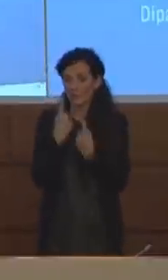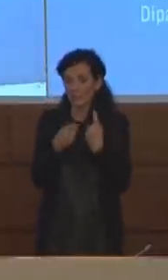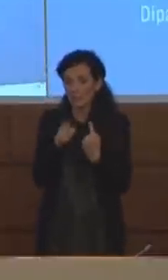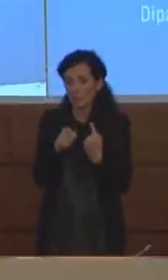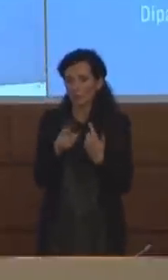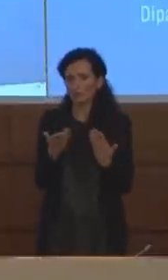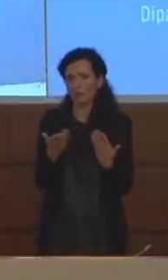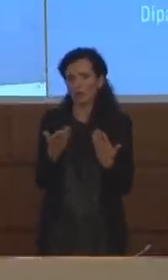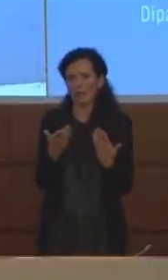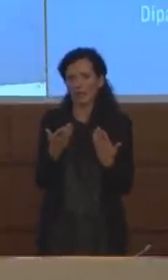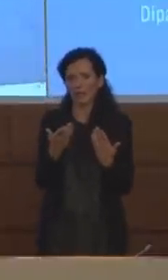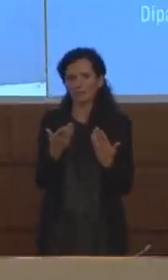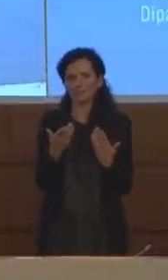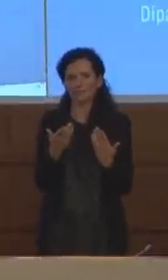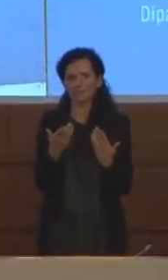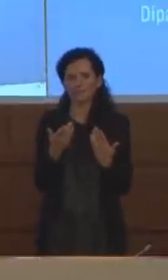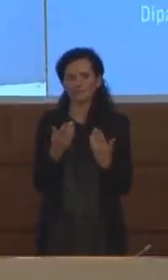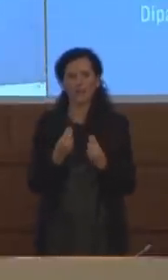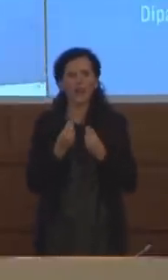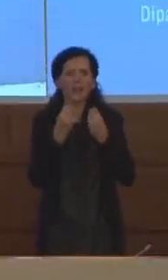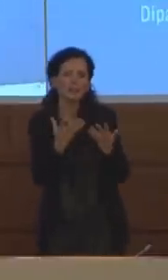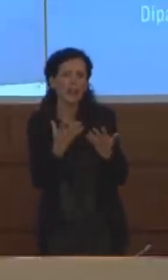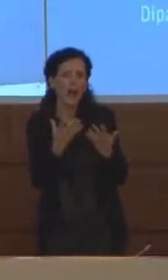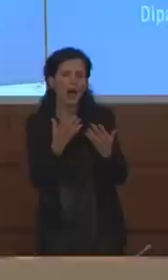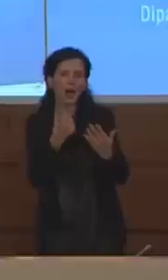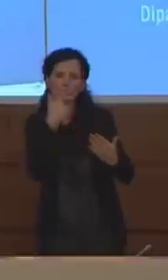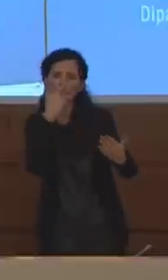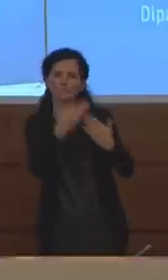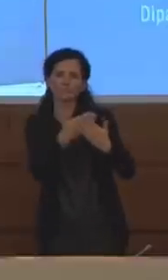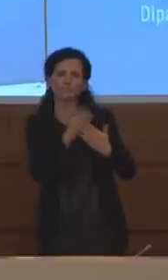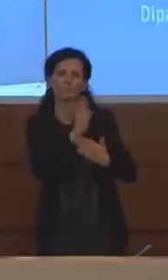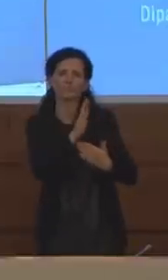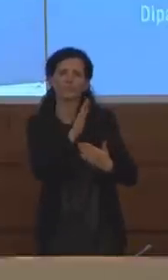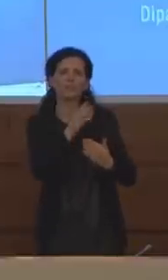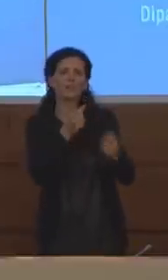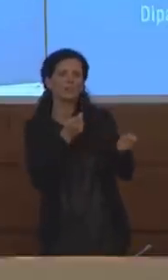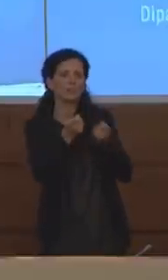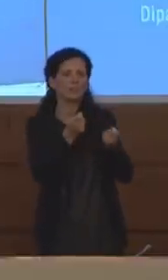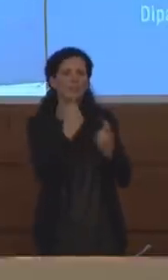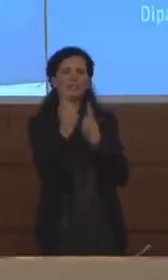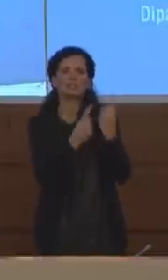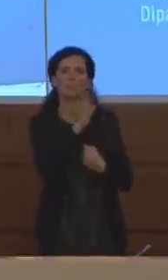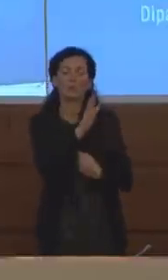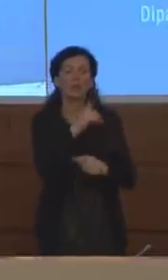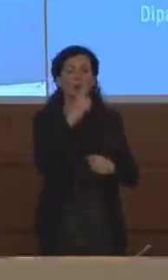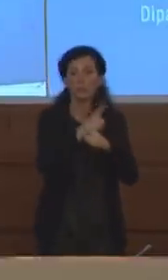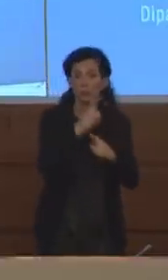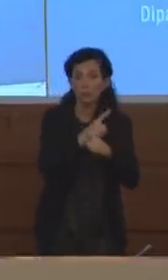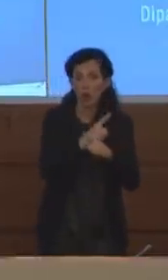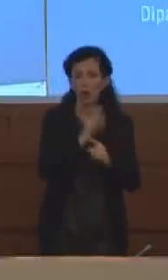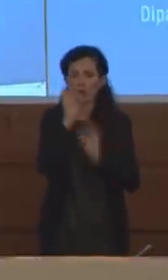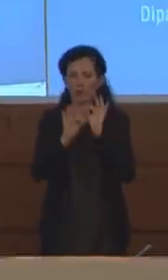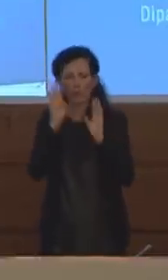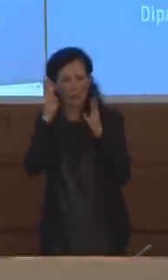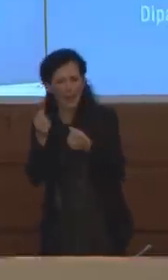persone cercando l'appropriatezza ovverosia le persone che abbisognano di quel tipo di tardi